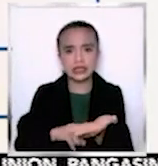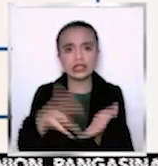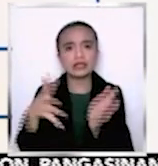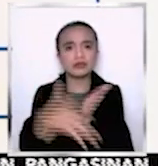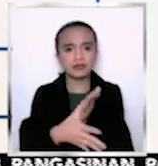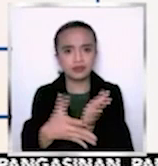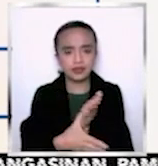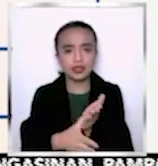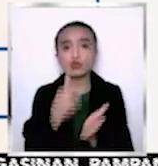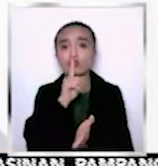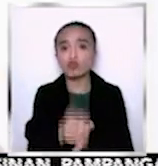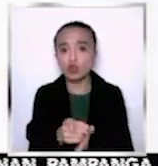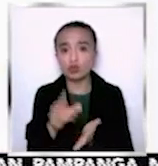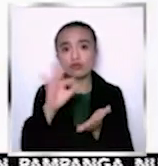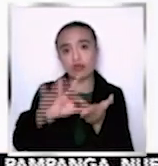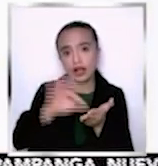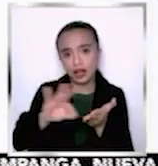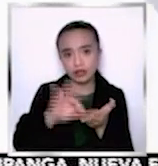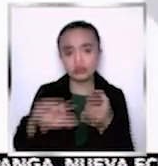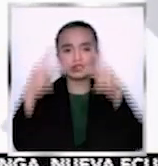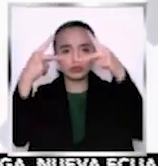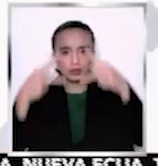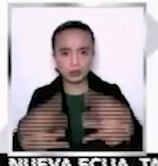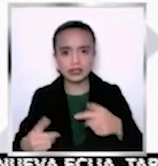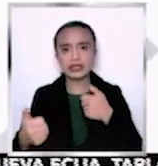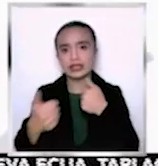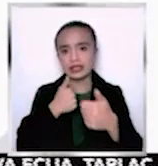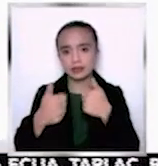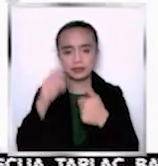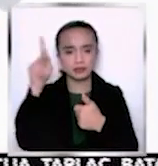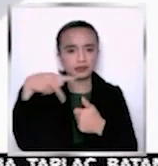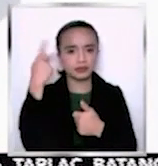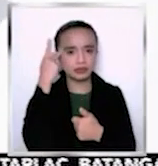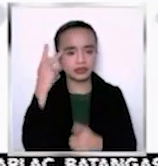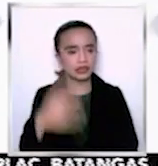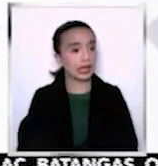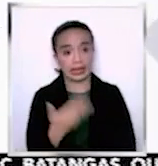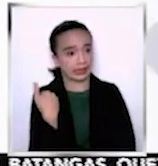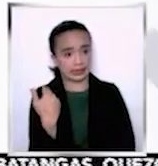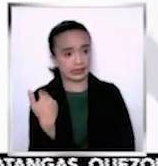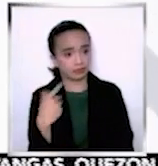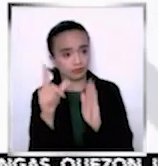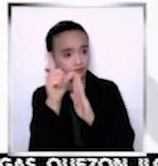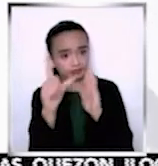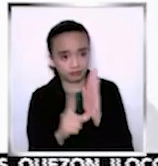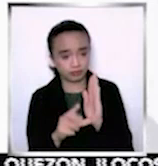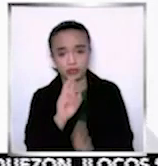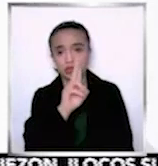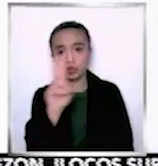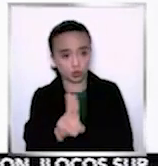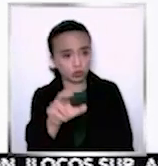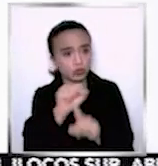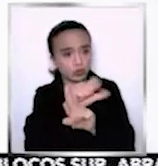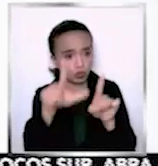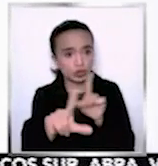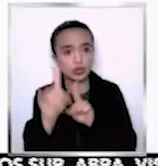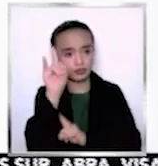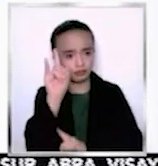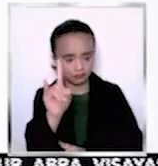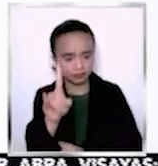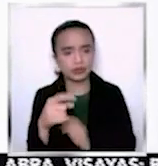o websites ng kandidato. Wala pa naman po talagang batas regulating the use of social media. Kaya ang